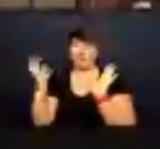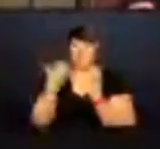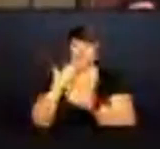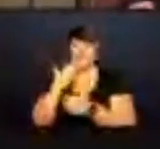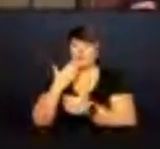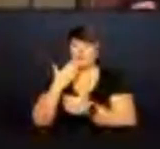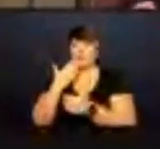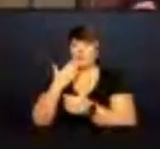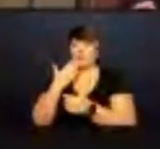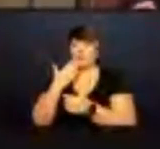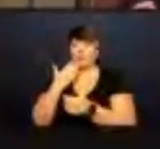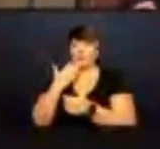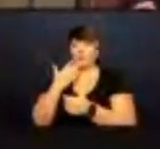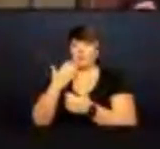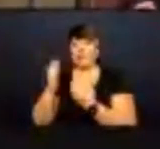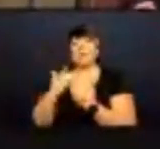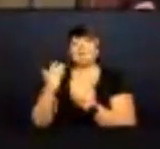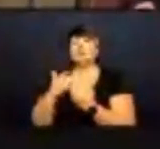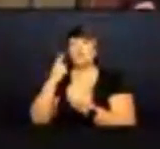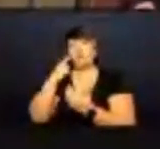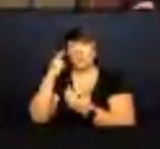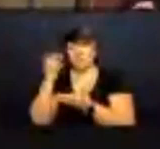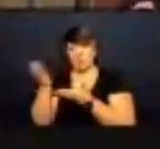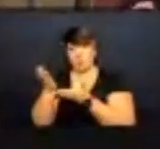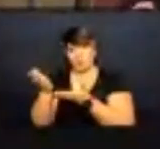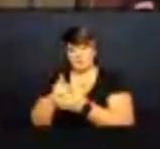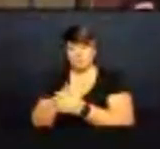kushughulikia swali hili